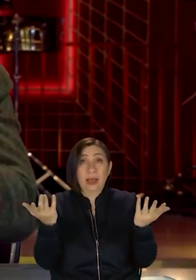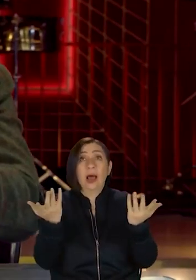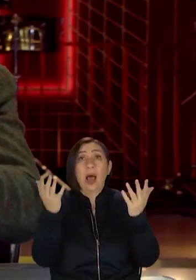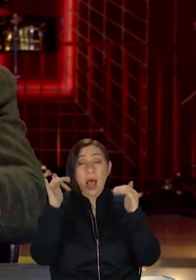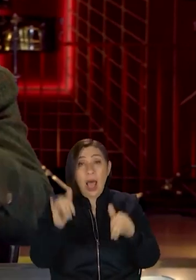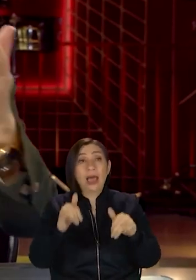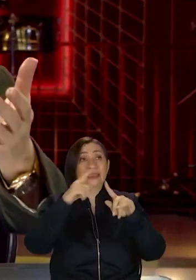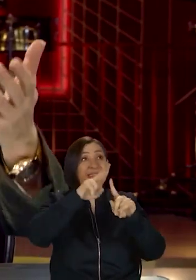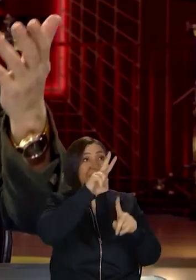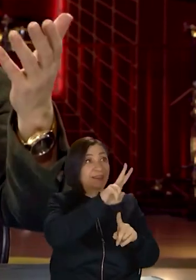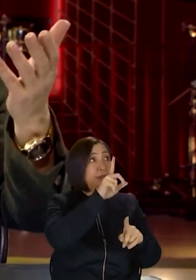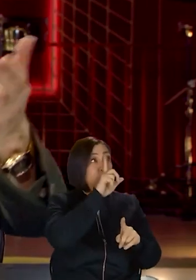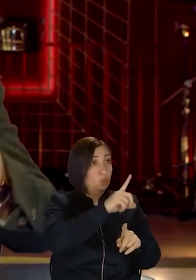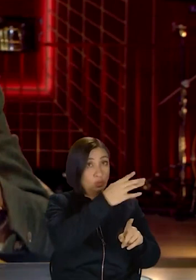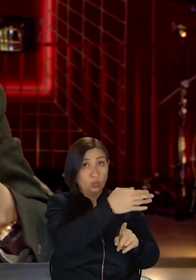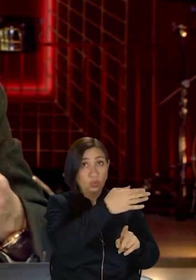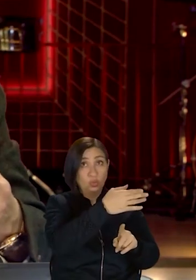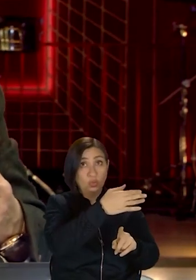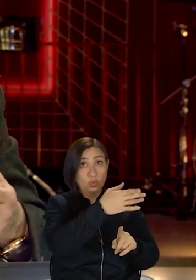Aynı ulusal kanalın TV100'ün